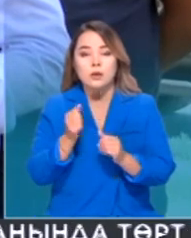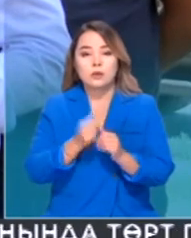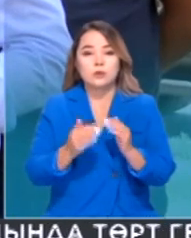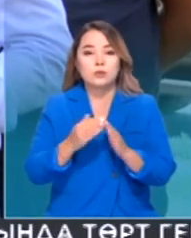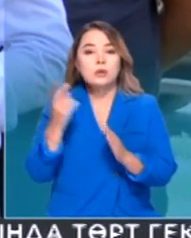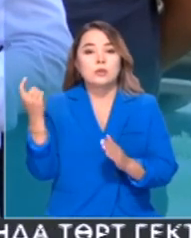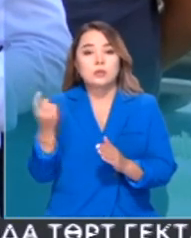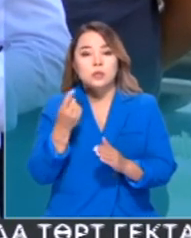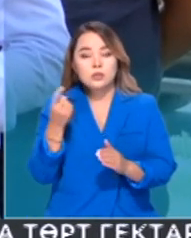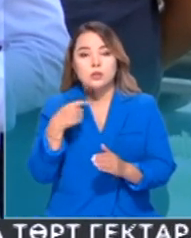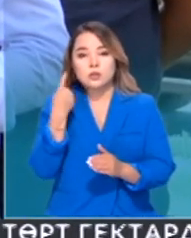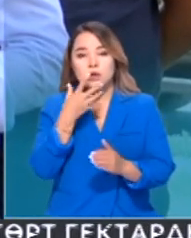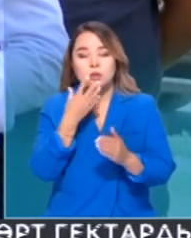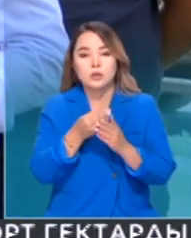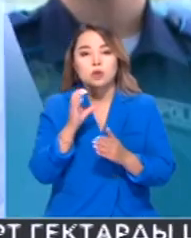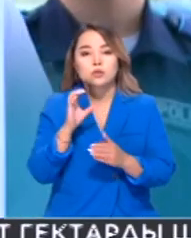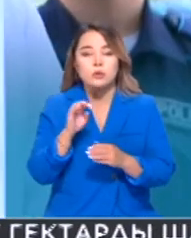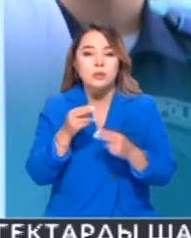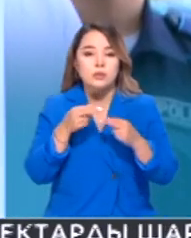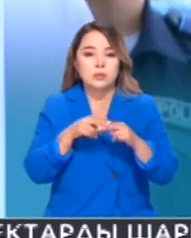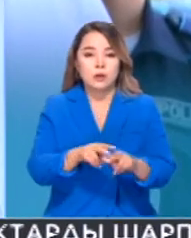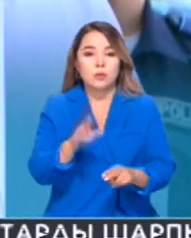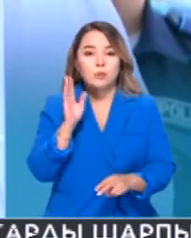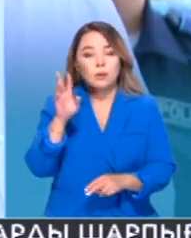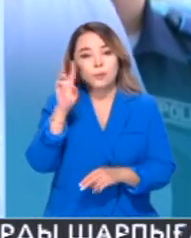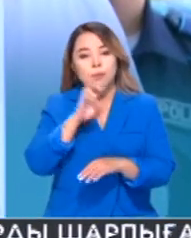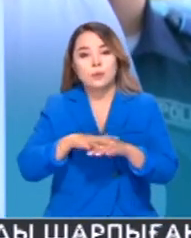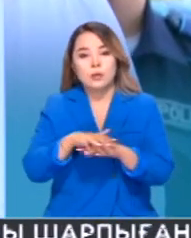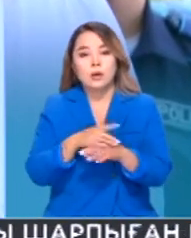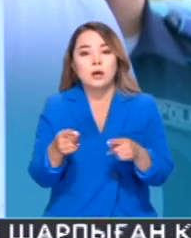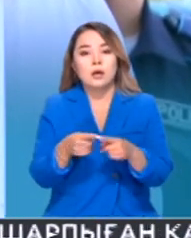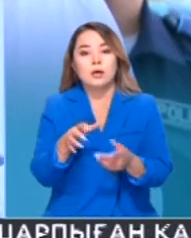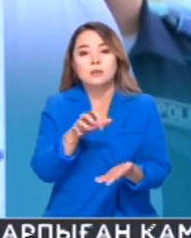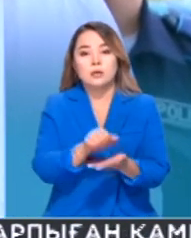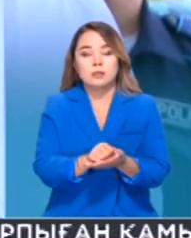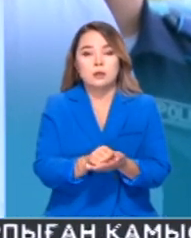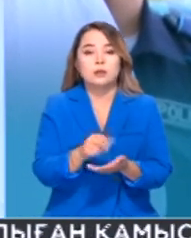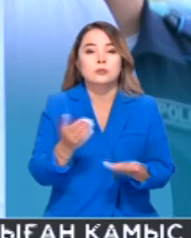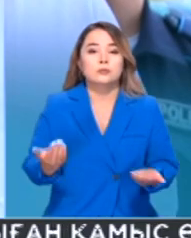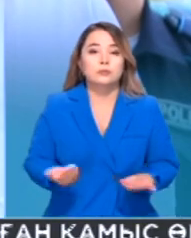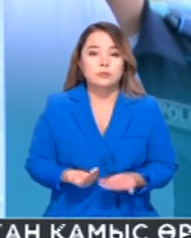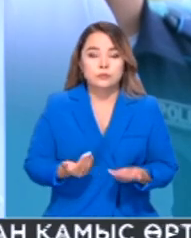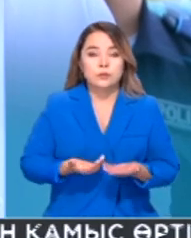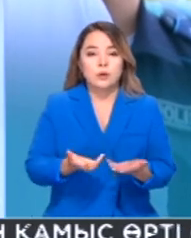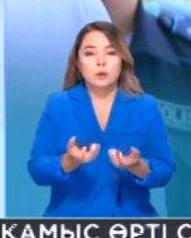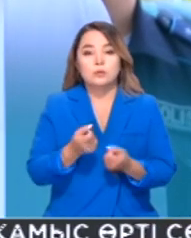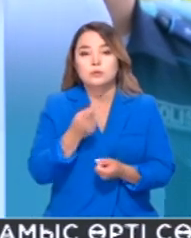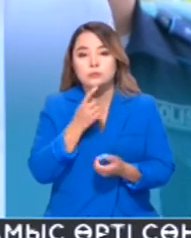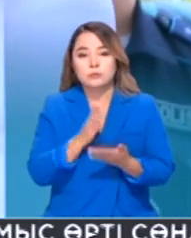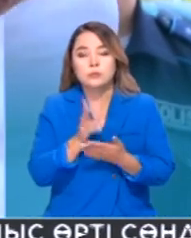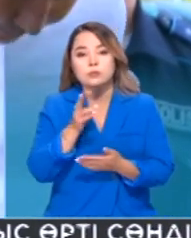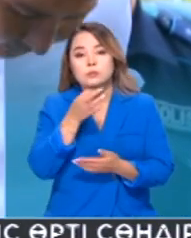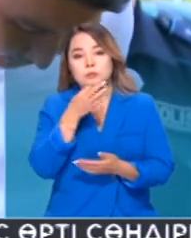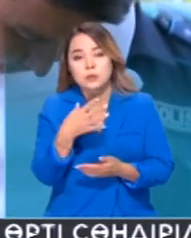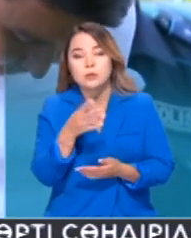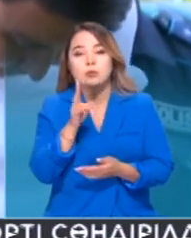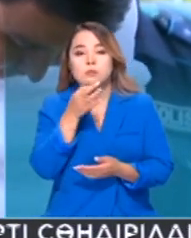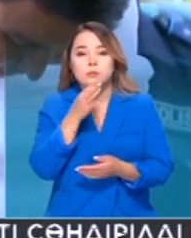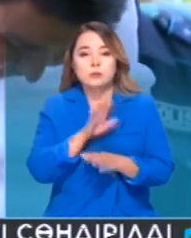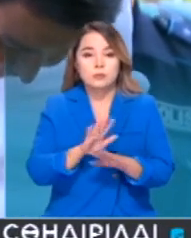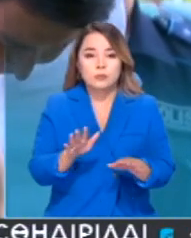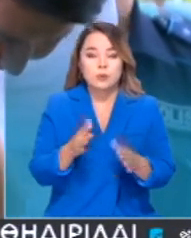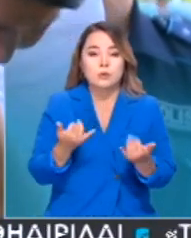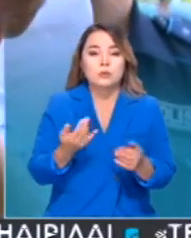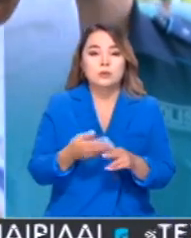пәтер иесінің жеке шотына аударылады. Мемлекет қазір арендаға квартира алып беру қиын. Біреуісіне ұнайды квартира, біреуісіне ұнамауы